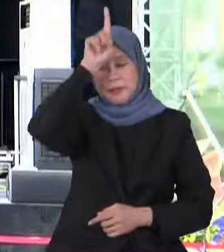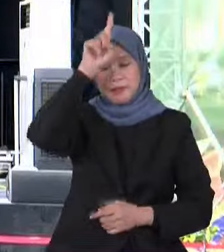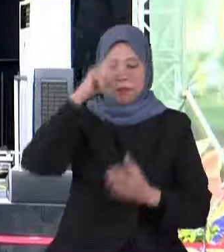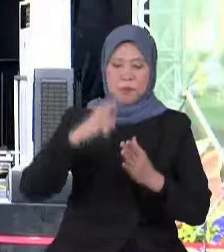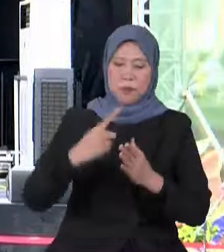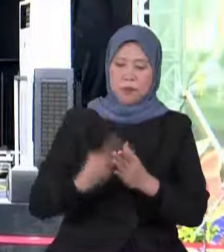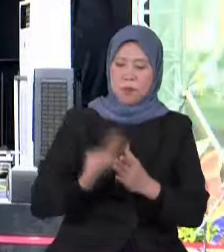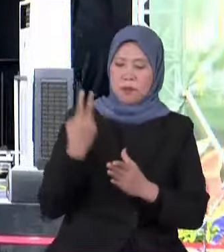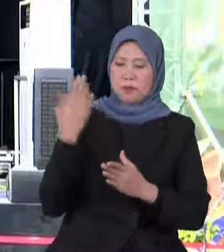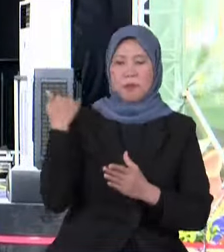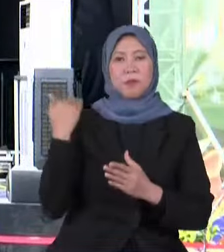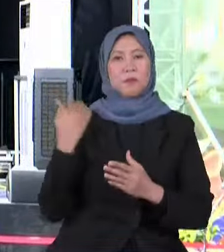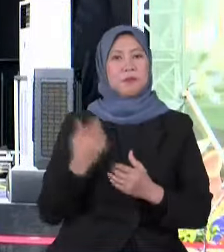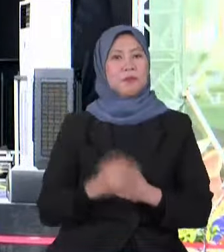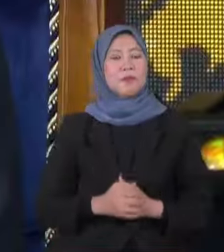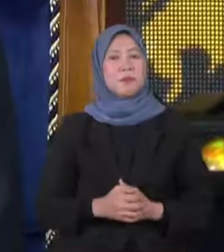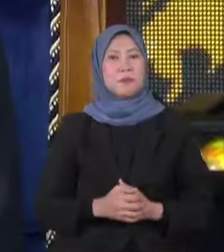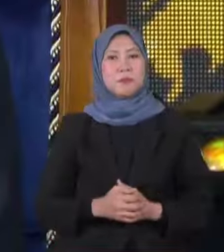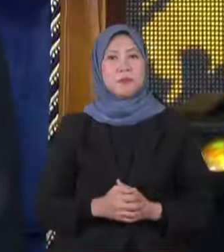2 bulan lalu dan dia ke Jerman baru-baru ini,